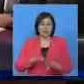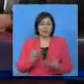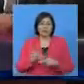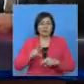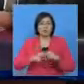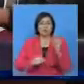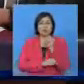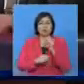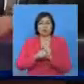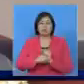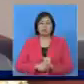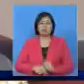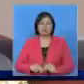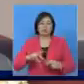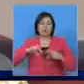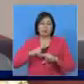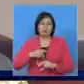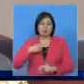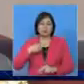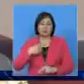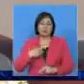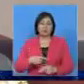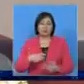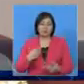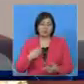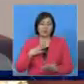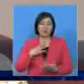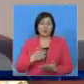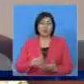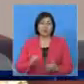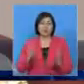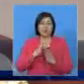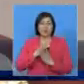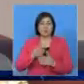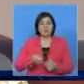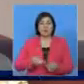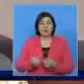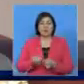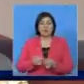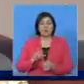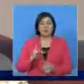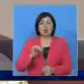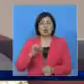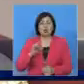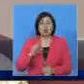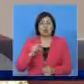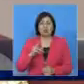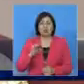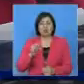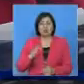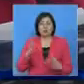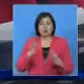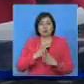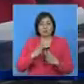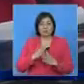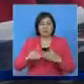бұл қауесектердің шындыққа жанаспайтынын мәлімдеді. Экология департаментінің басшысы Нұржан Аққұл Көкжиде құм алабының айналасында